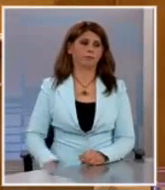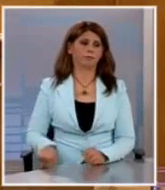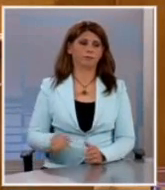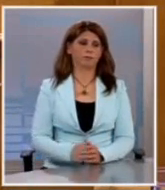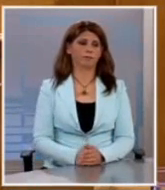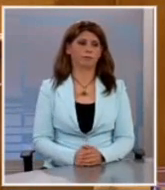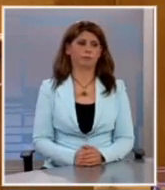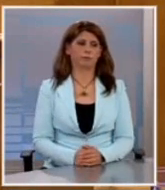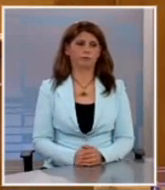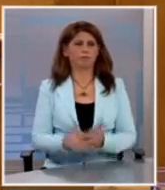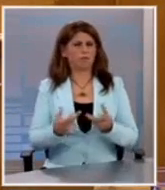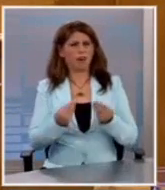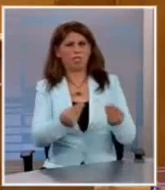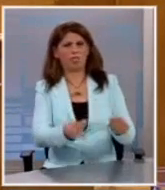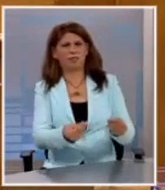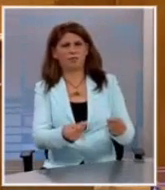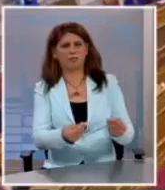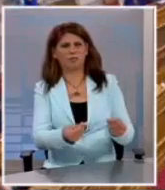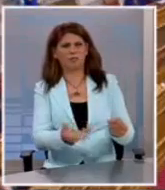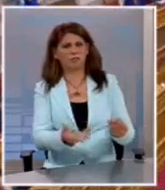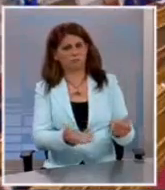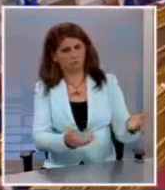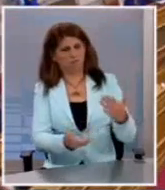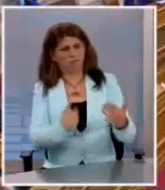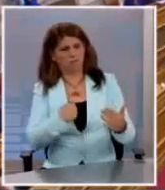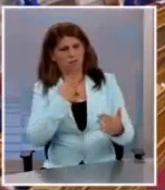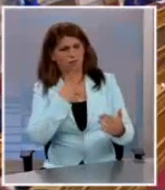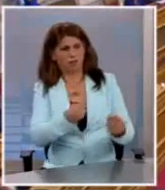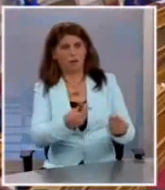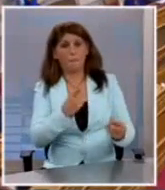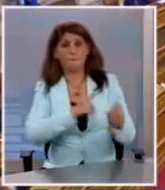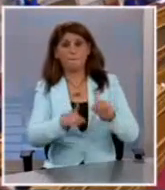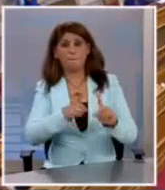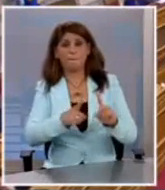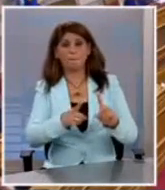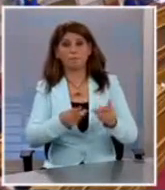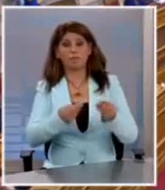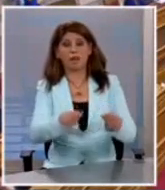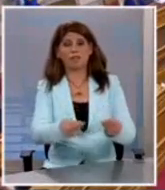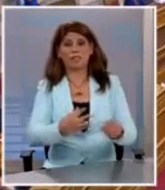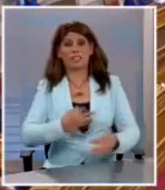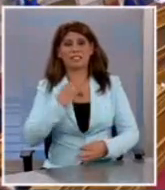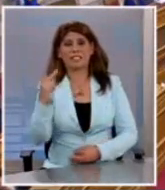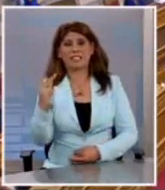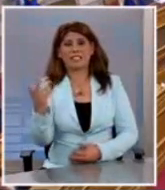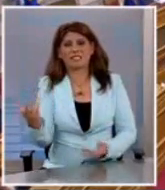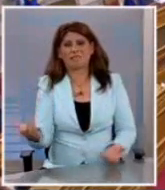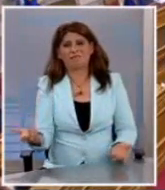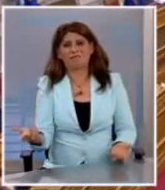Ποιες αναθέσεις, κύριε Κερζή. Σας δίνω εγώ το λόγο. Σηκωθείτε και επιλύστε. Πέστε μου ποιες αναθέσεις. Κύριε Κυριαζίδη, τι έγινε